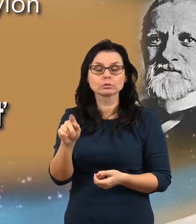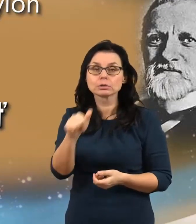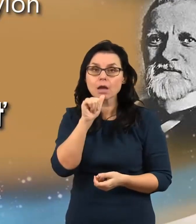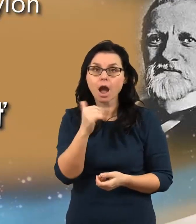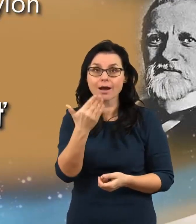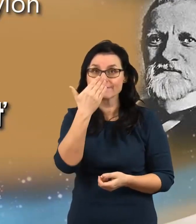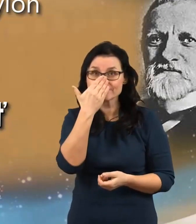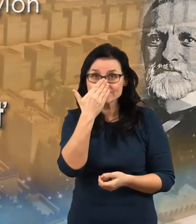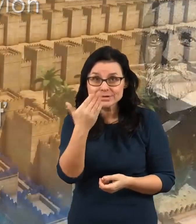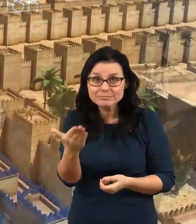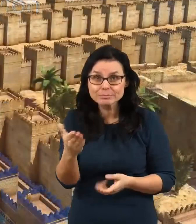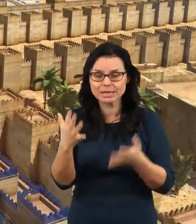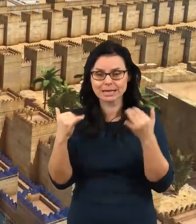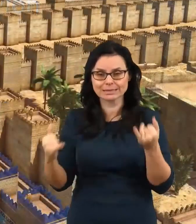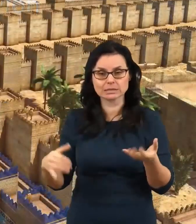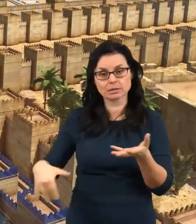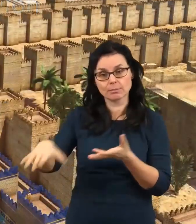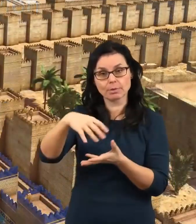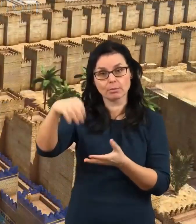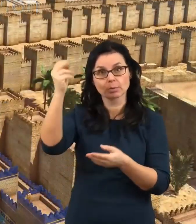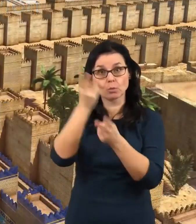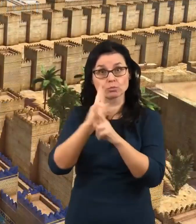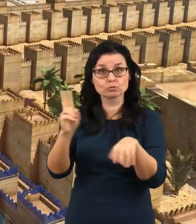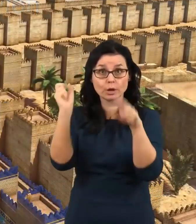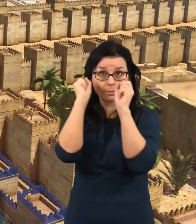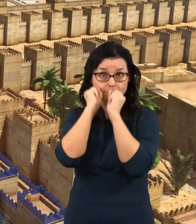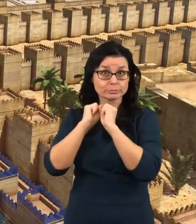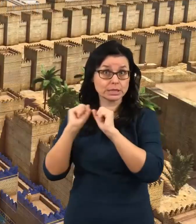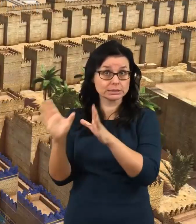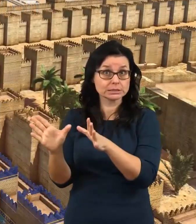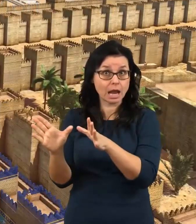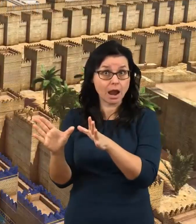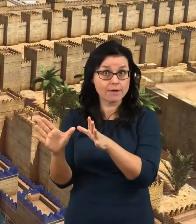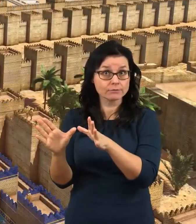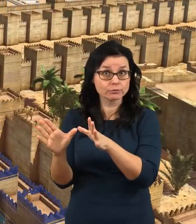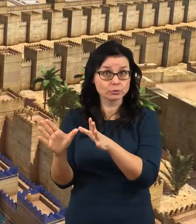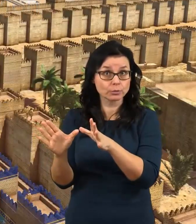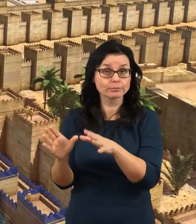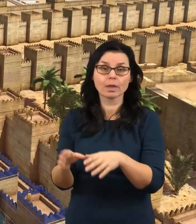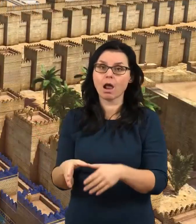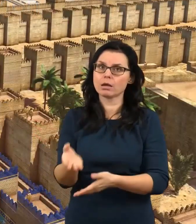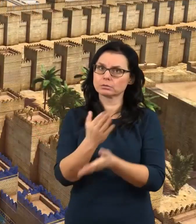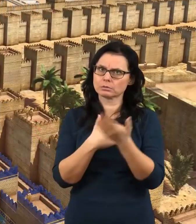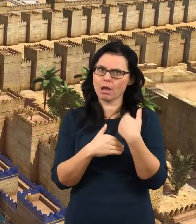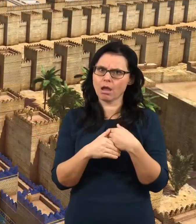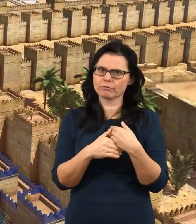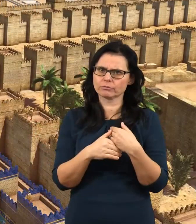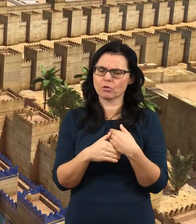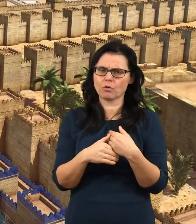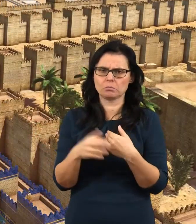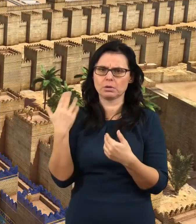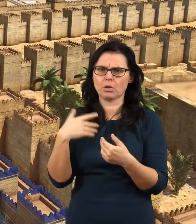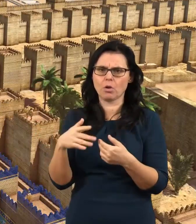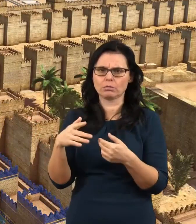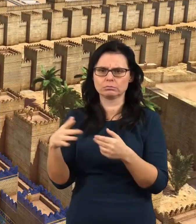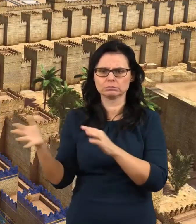dnes Babylon, si můžeme udělat představu, ale můžeme říct, donedávna byl zaváty pískem.